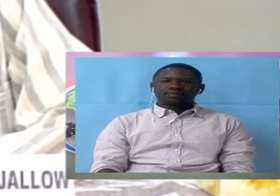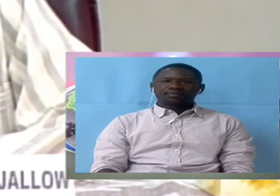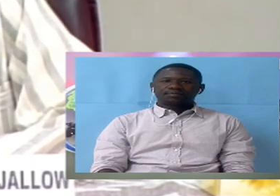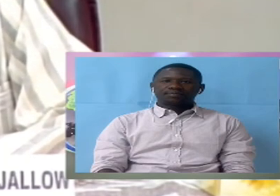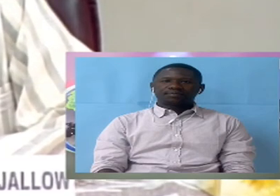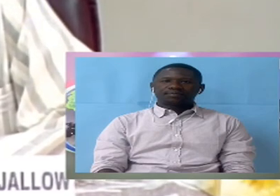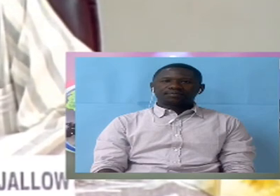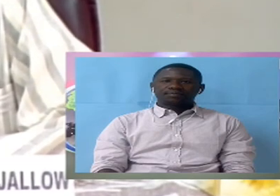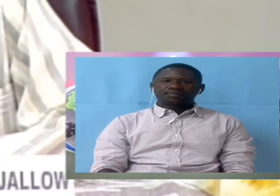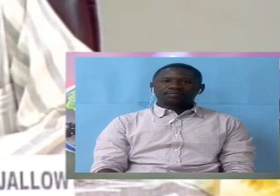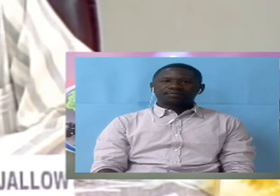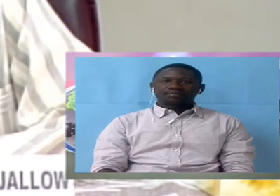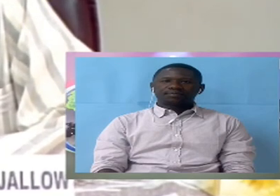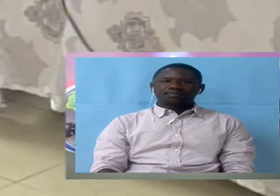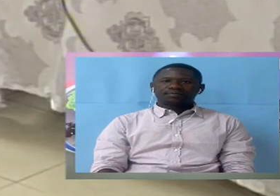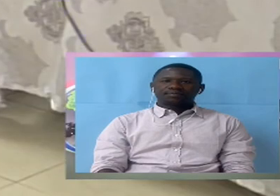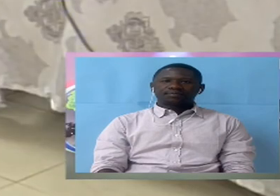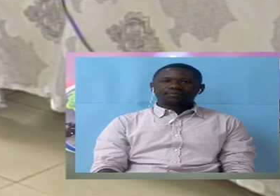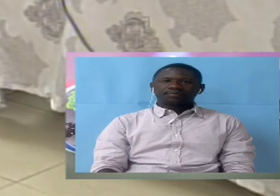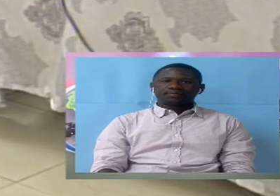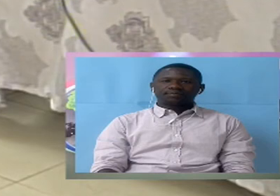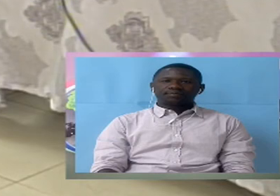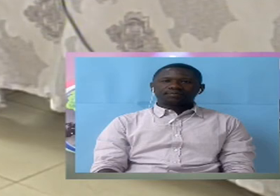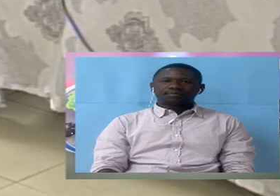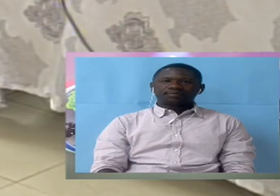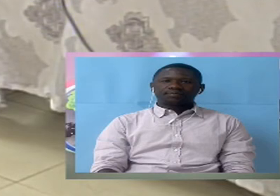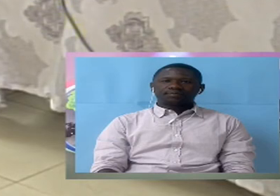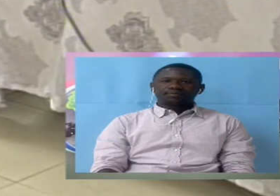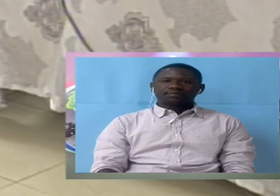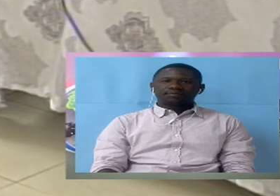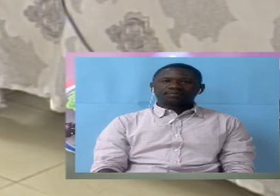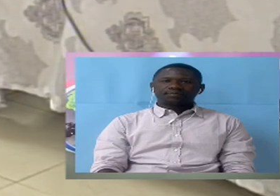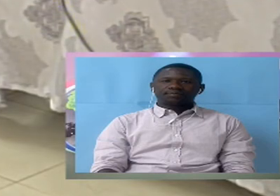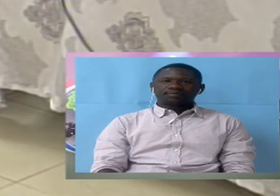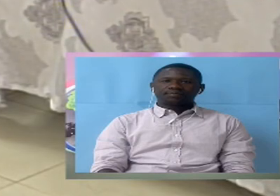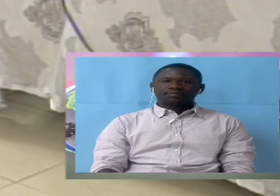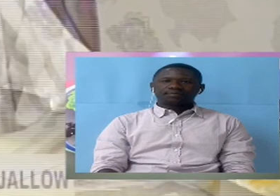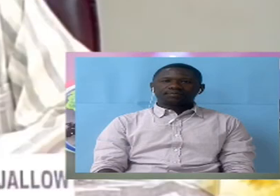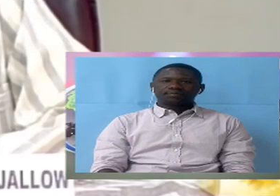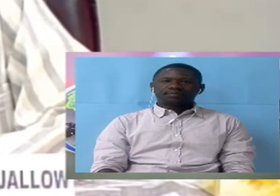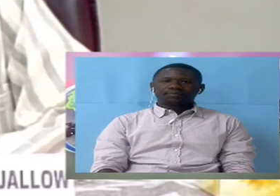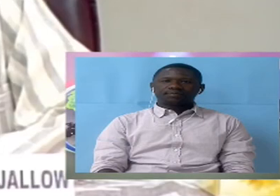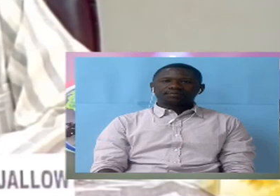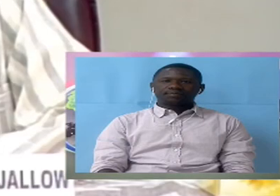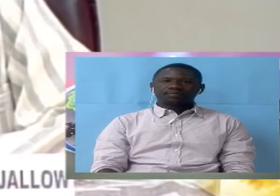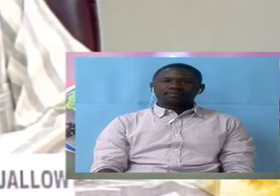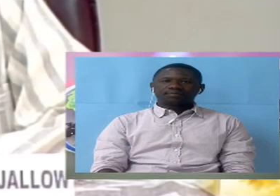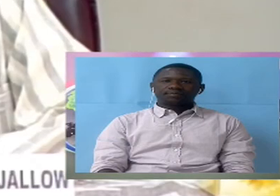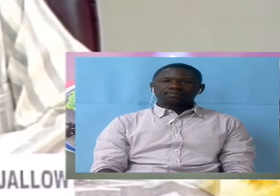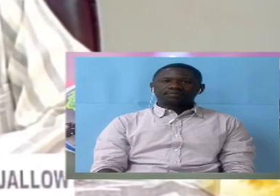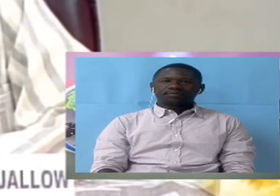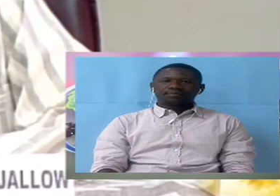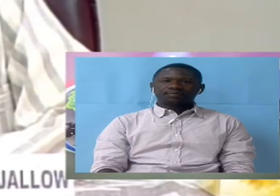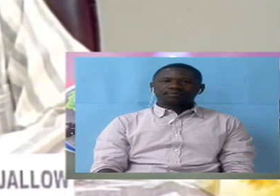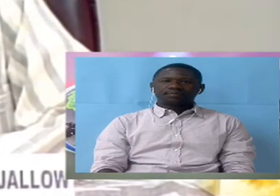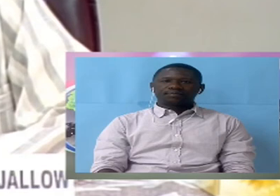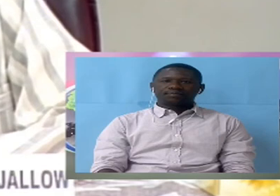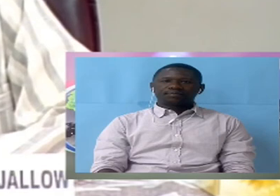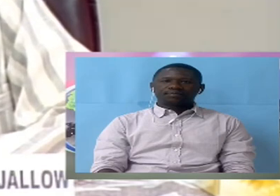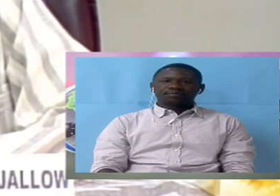النبيين وإمام المرسلين ربنا آتنا في الدنيا حسنة وفي الآخرة حسنة وقنا عذاب